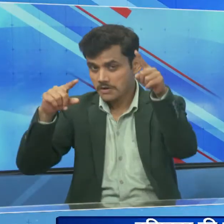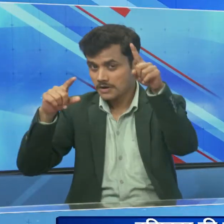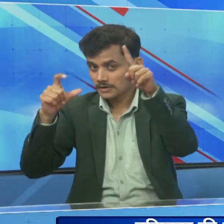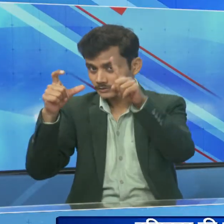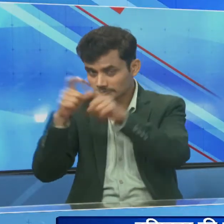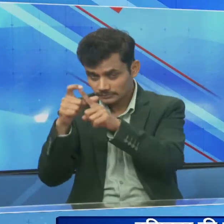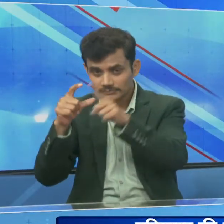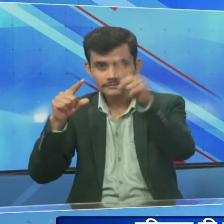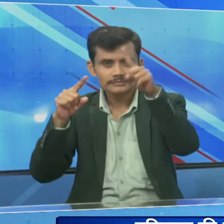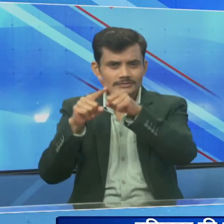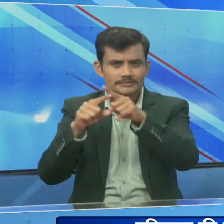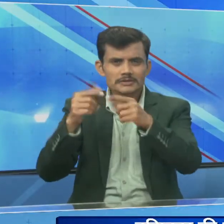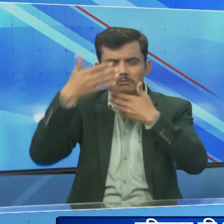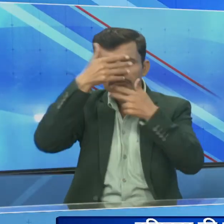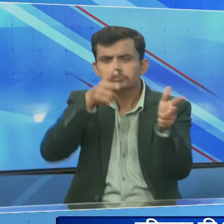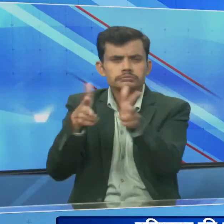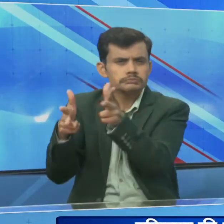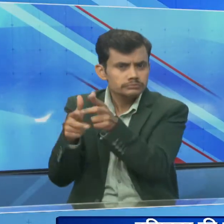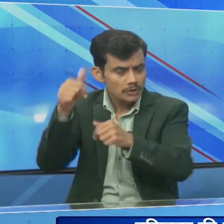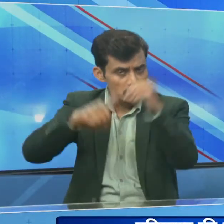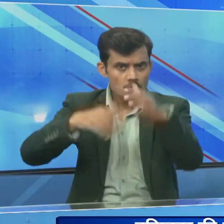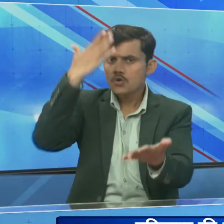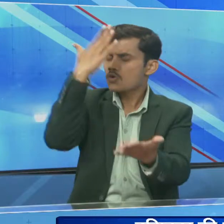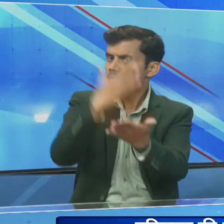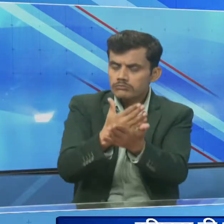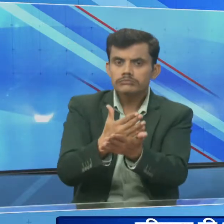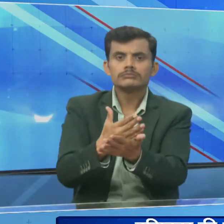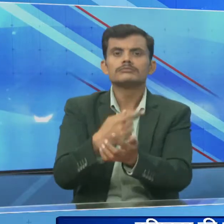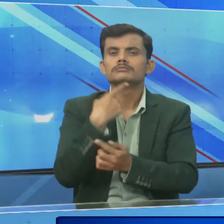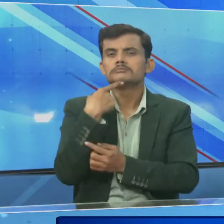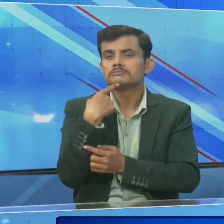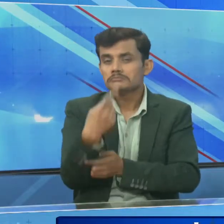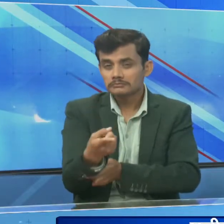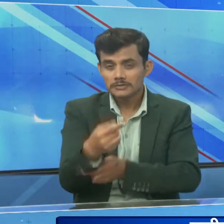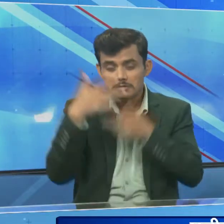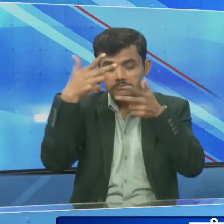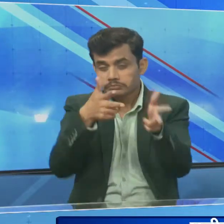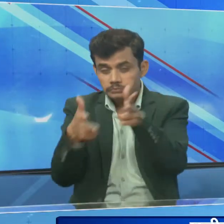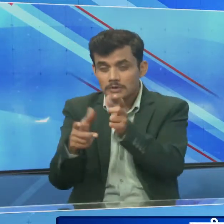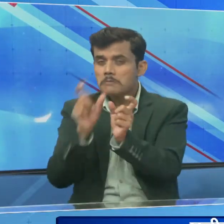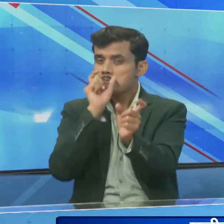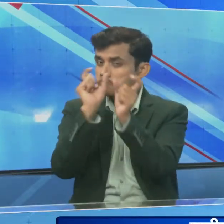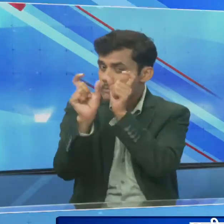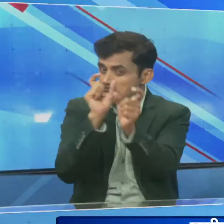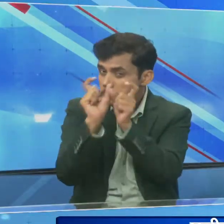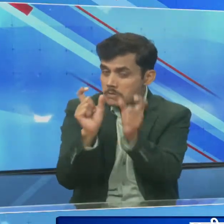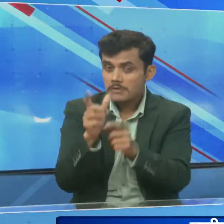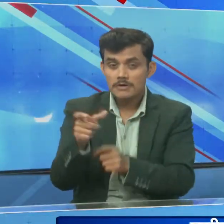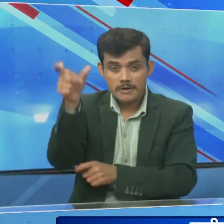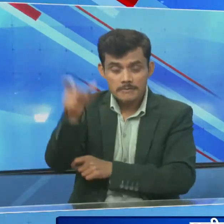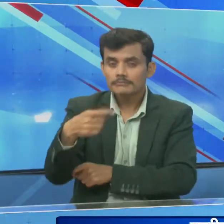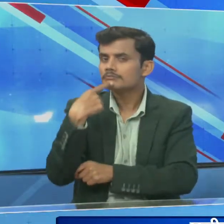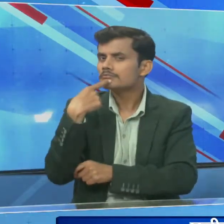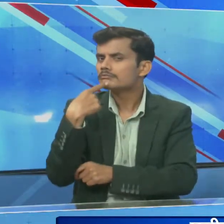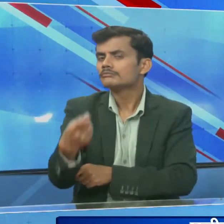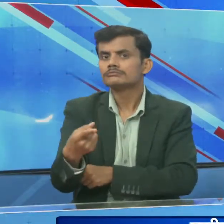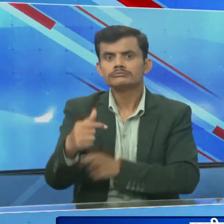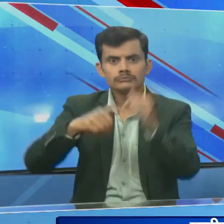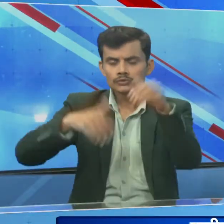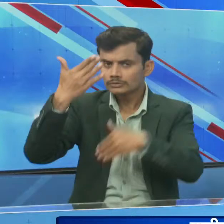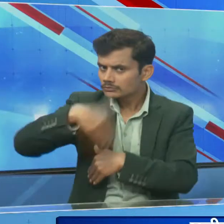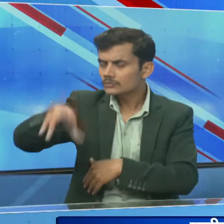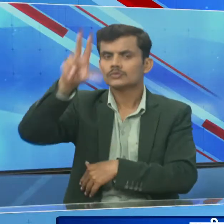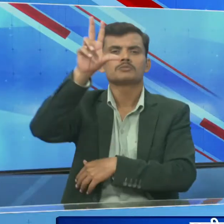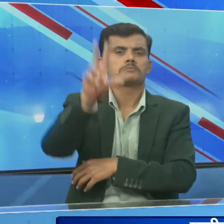में नक्सलियों ने चुनाव के बहिष्कार का ऐलान किया है। नक्सली बयान जारी करके लोगों से अपील कर रहे हैं कि वे मतदान ना